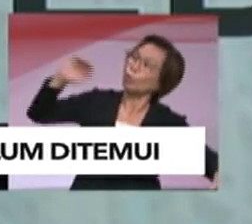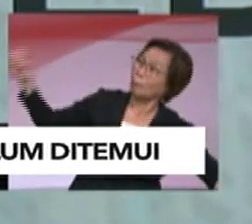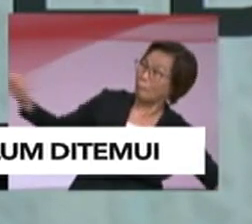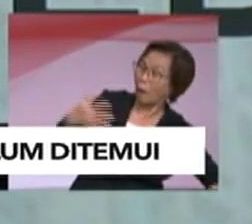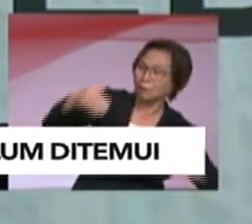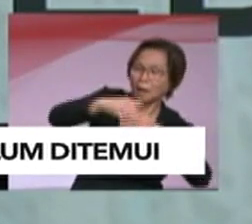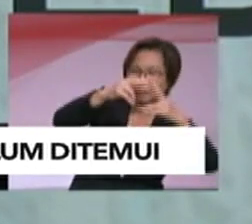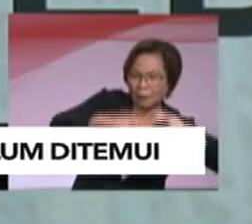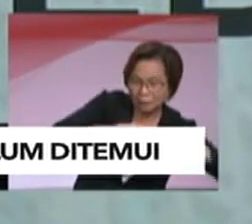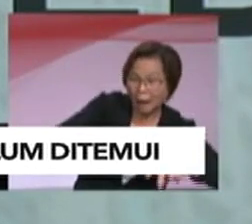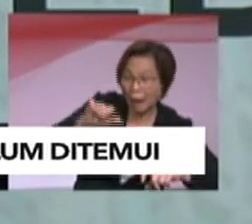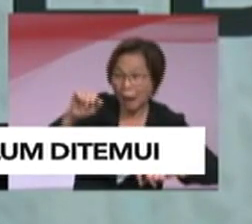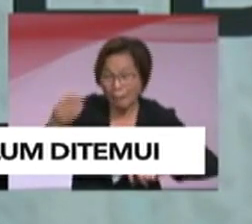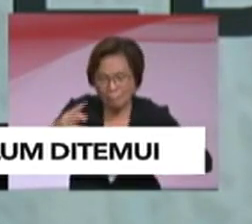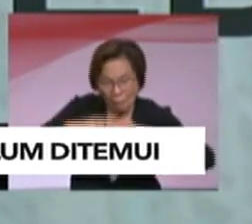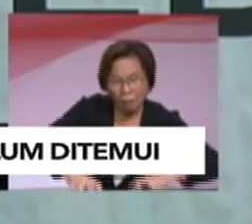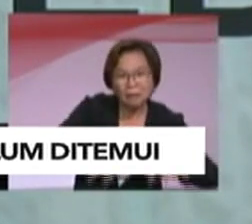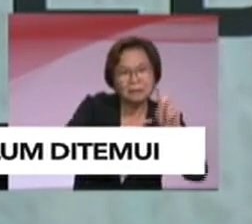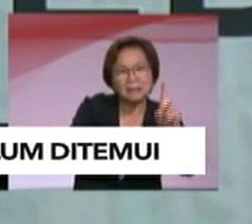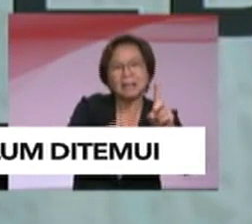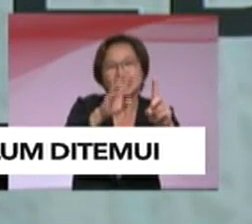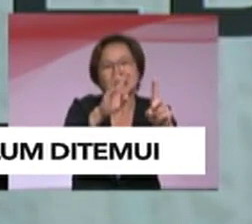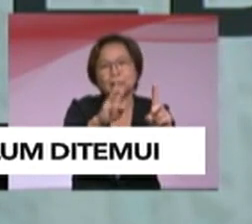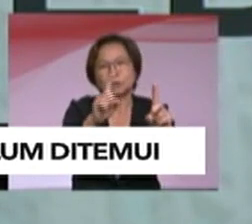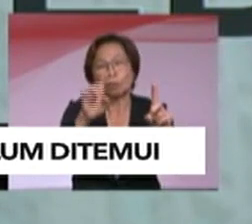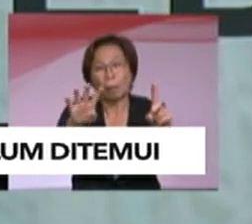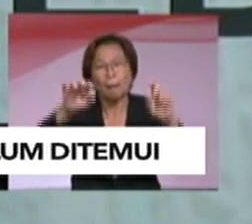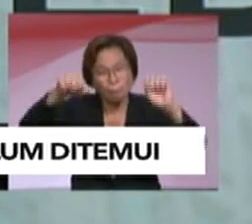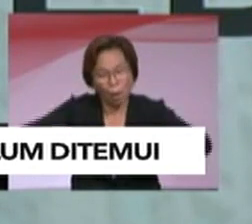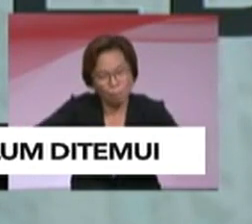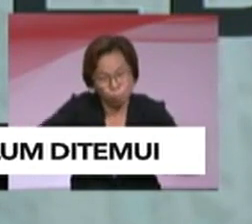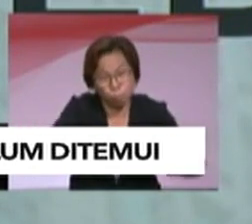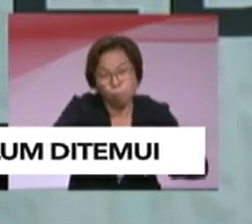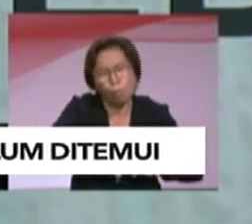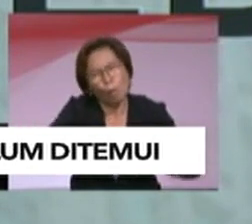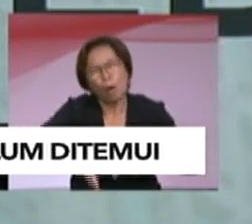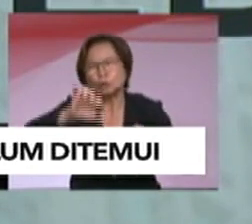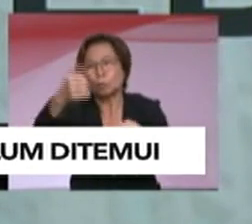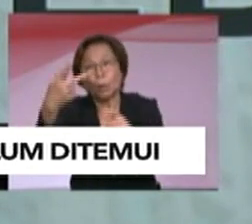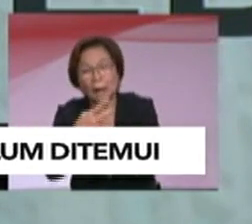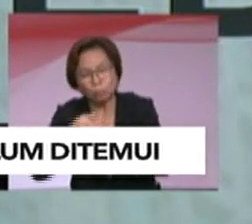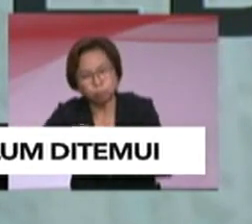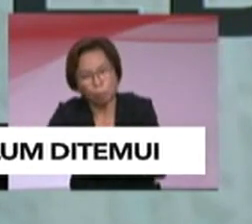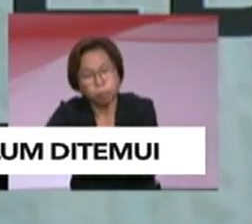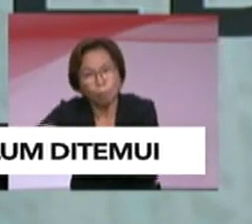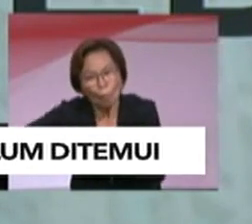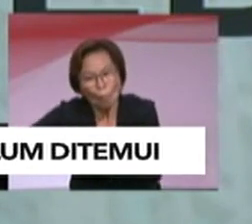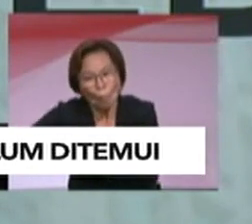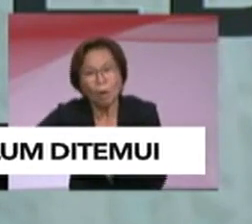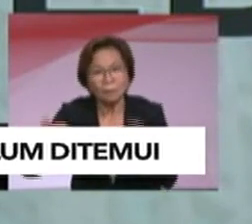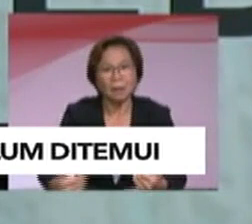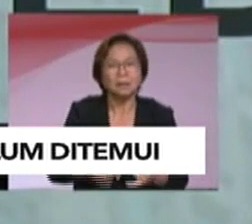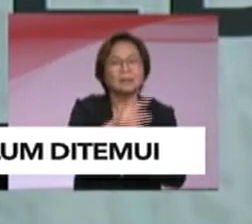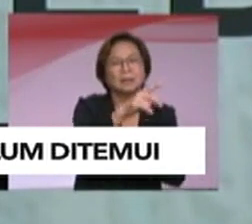Keke dalam melakukan analisis terhadap lebih tadi 120 urutan genom penuh soft dua daripada sampel